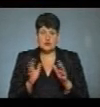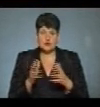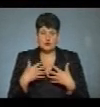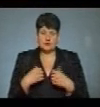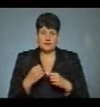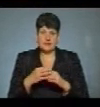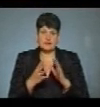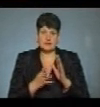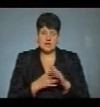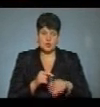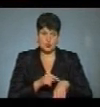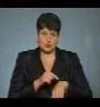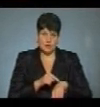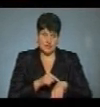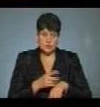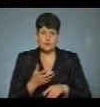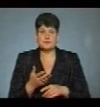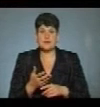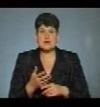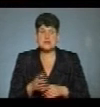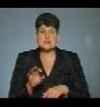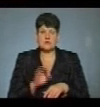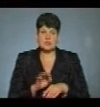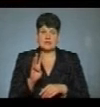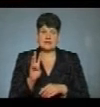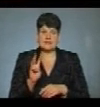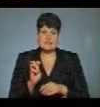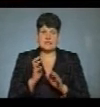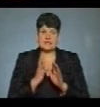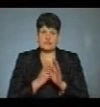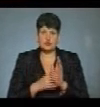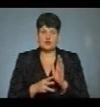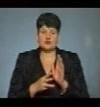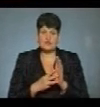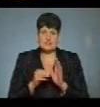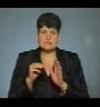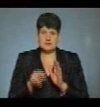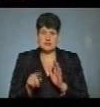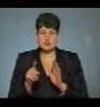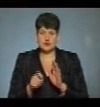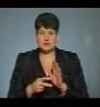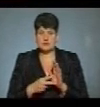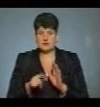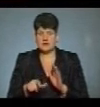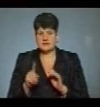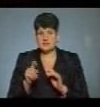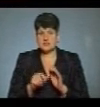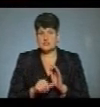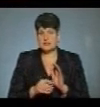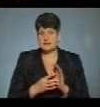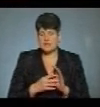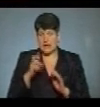на 19 годину на коронавірус захворіли 398 тисяч 107 людей в 169 країнах